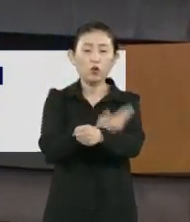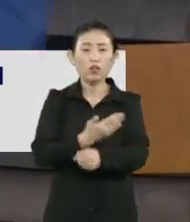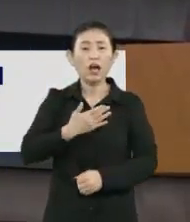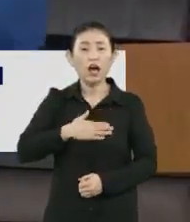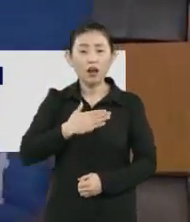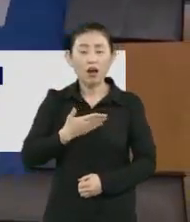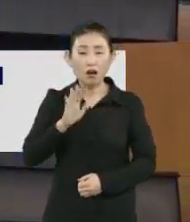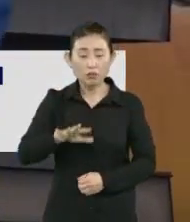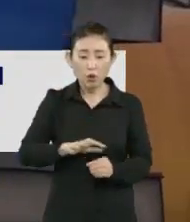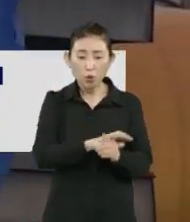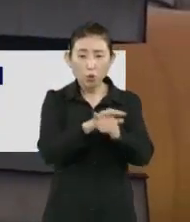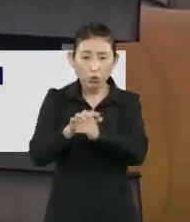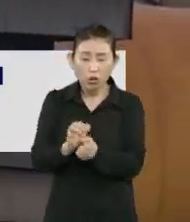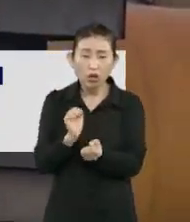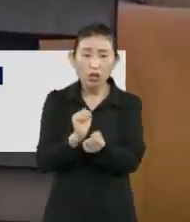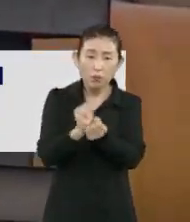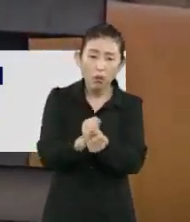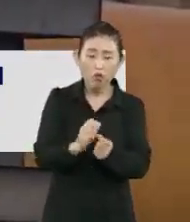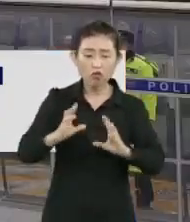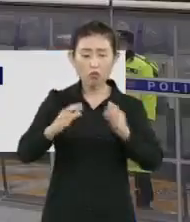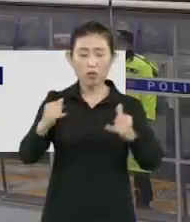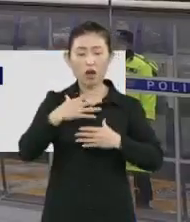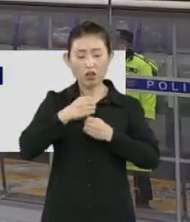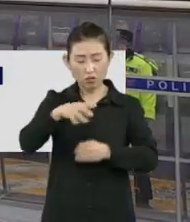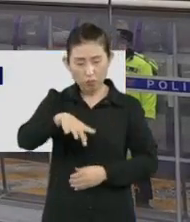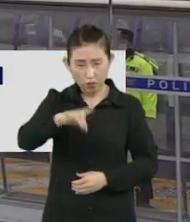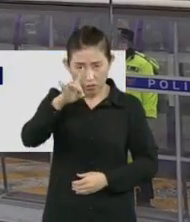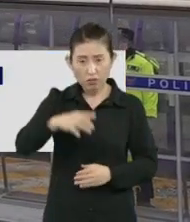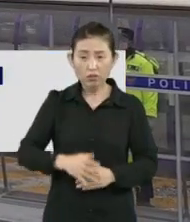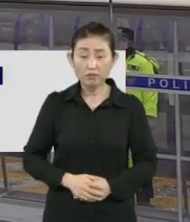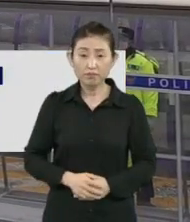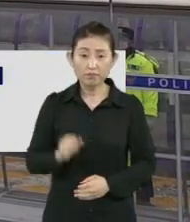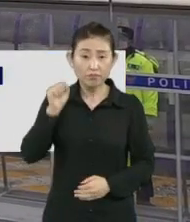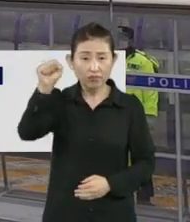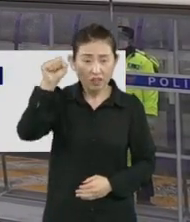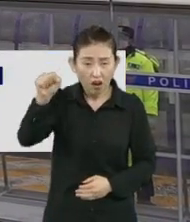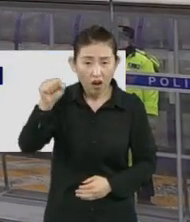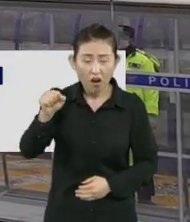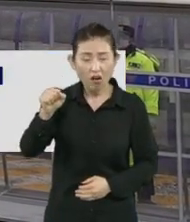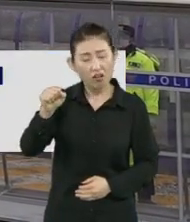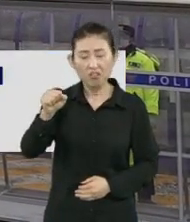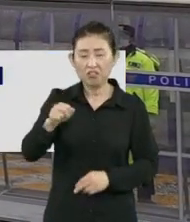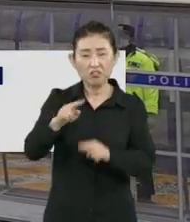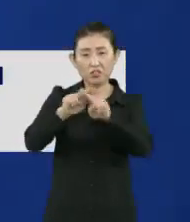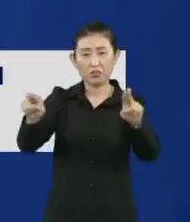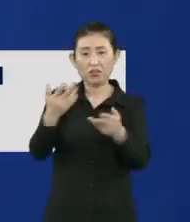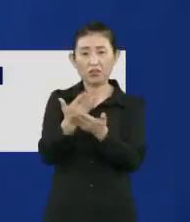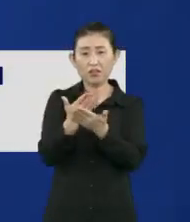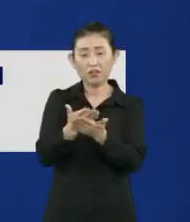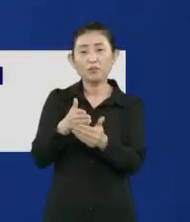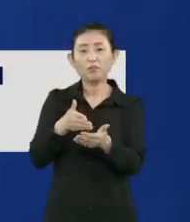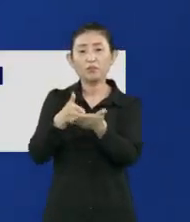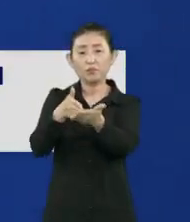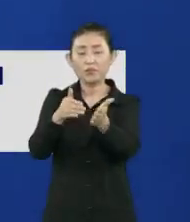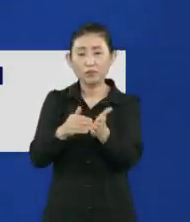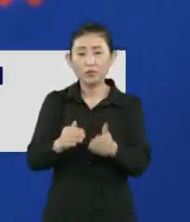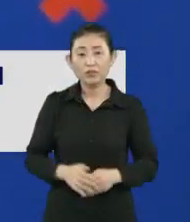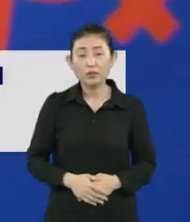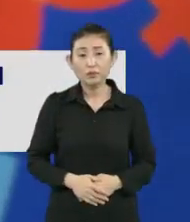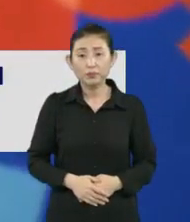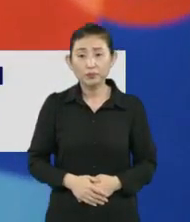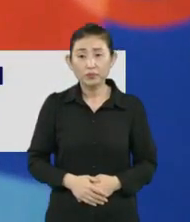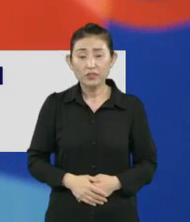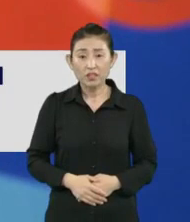지키는 방역 조치 보다 우선 할 수 없다 며 민노총은 강진 시민의 안전에 위해 집회를 취소하라 고 요구했습니다